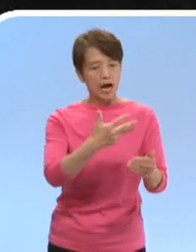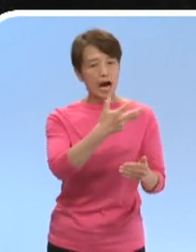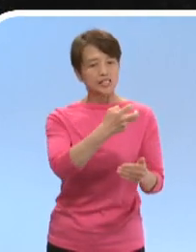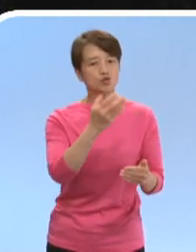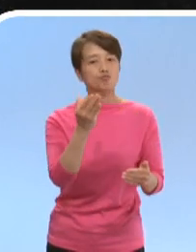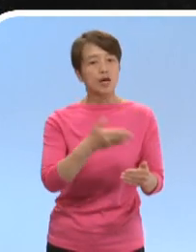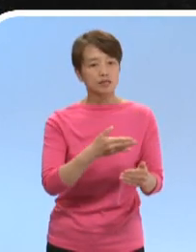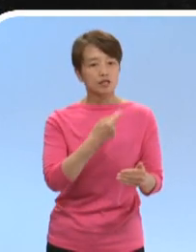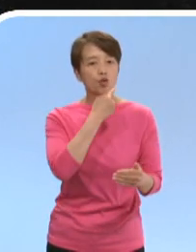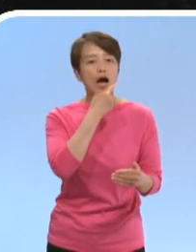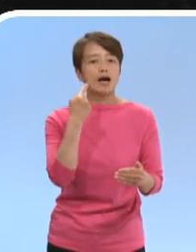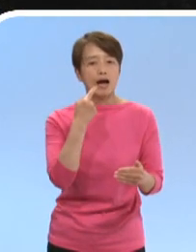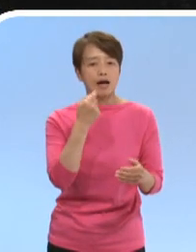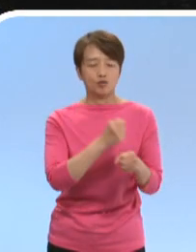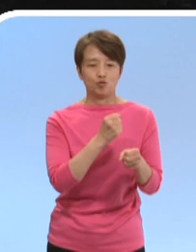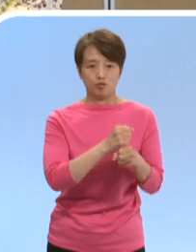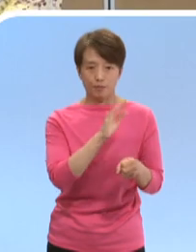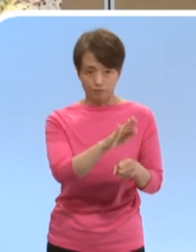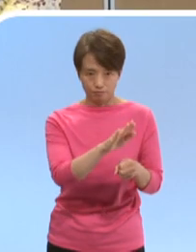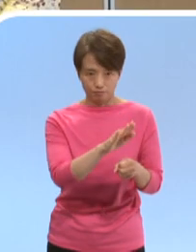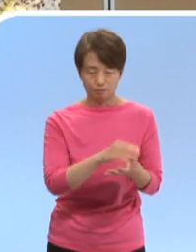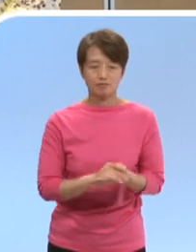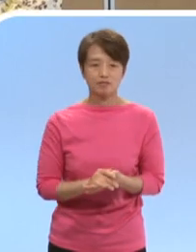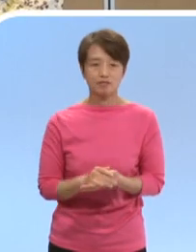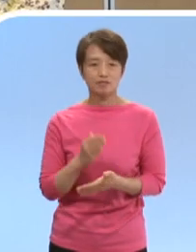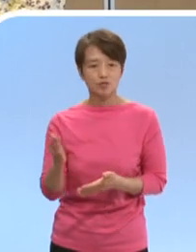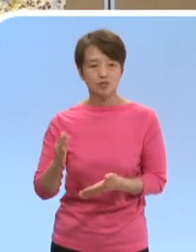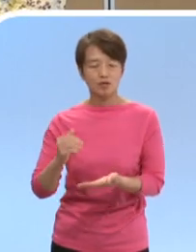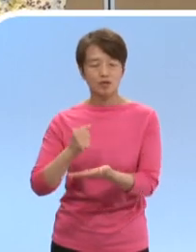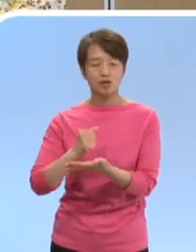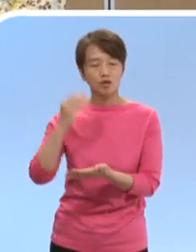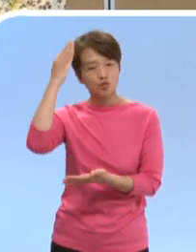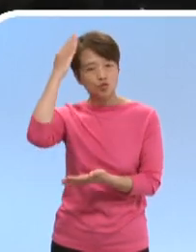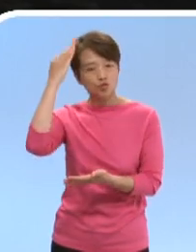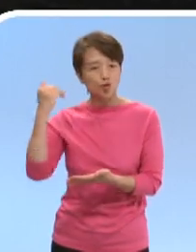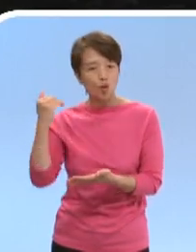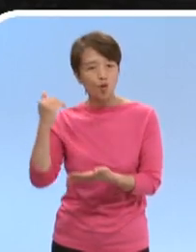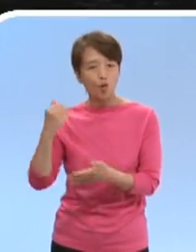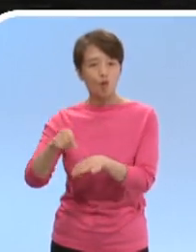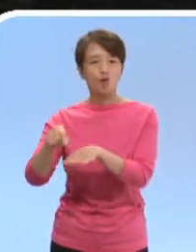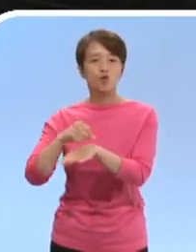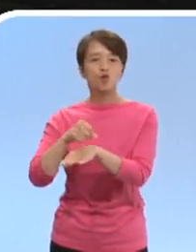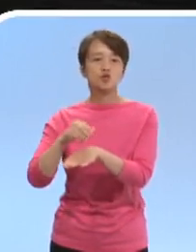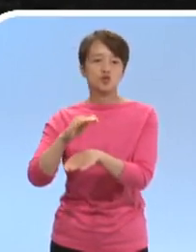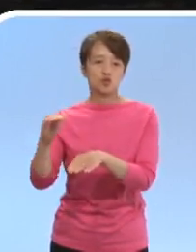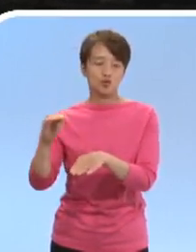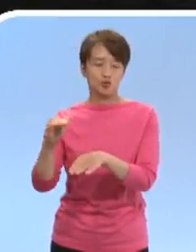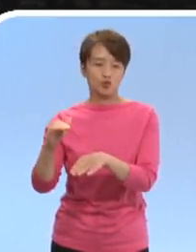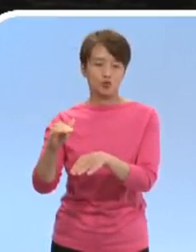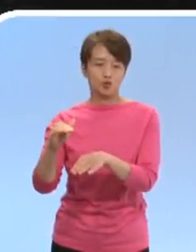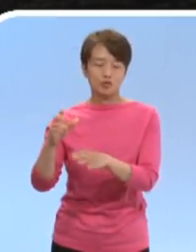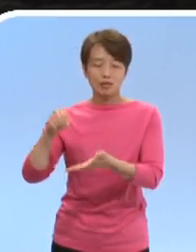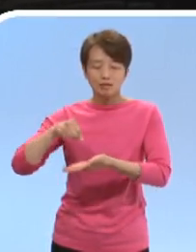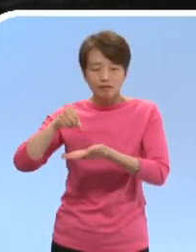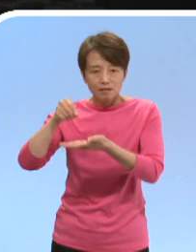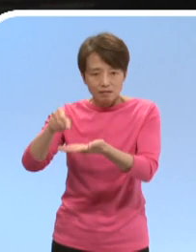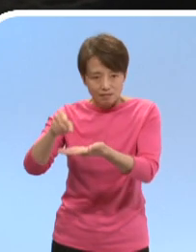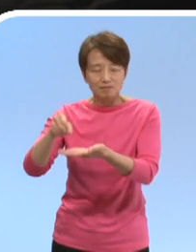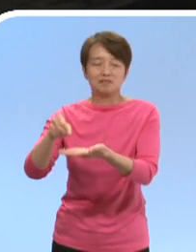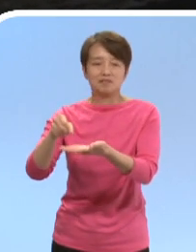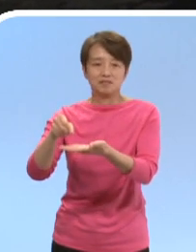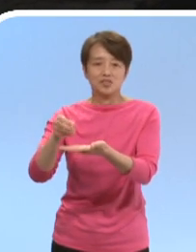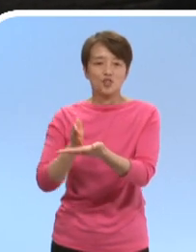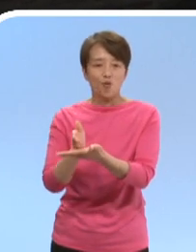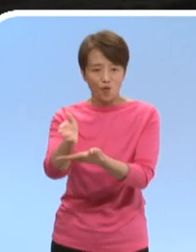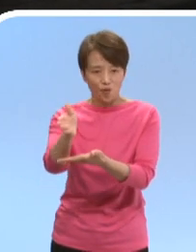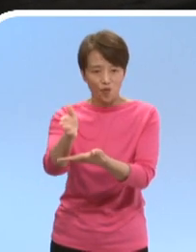ングセラーの商品でございます。でそちらの今度黒い帯、特級とかもございます、はい、ご神物用ギフト商品